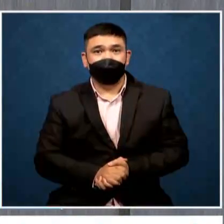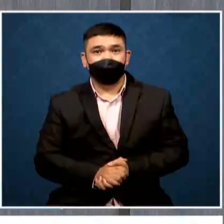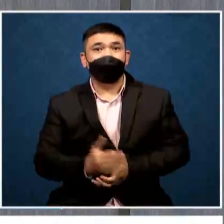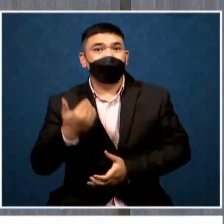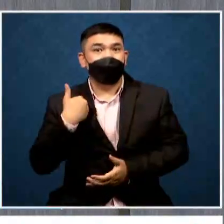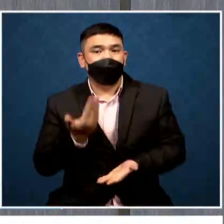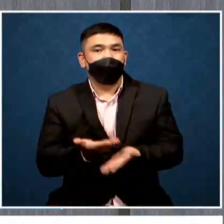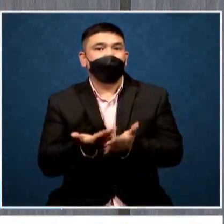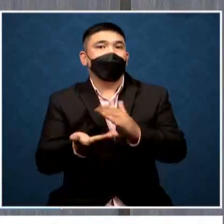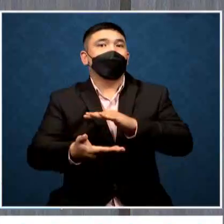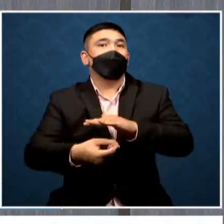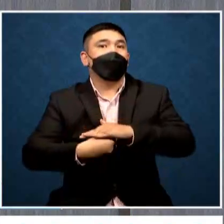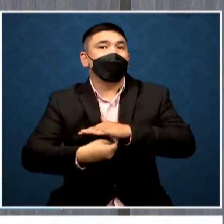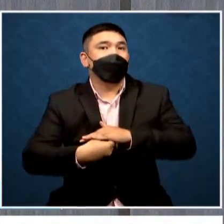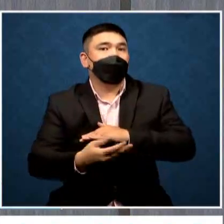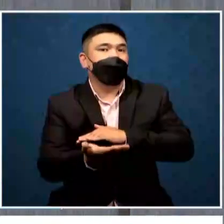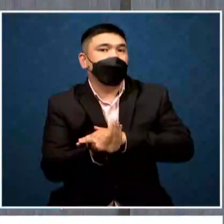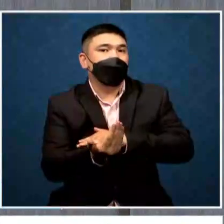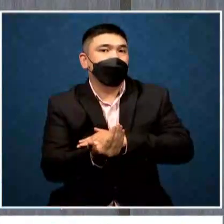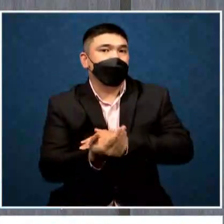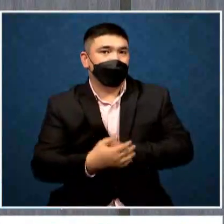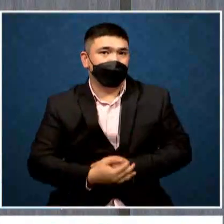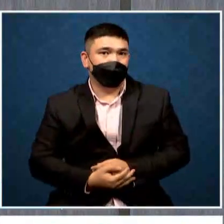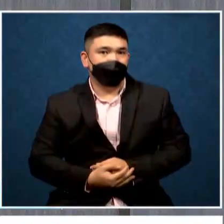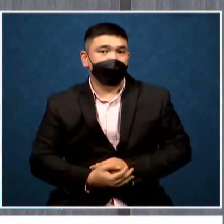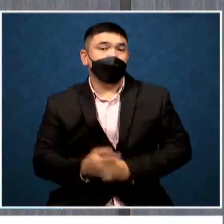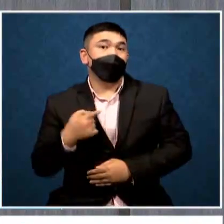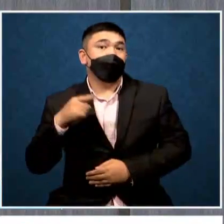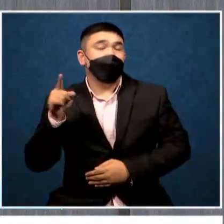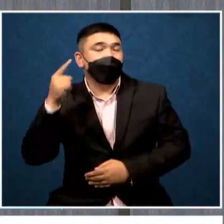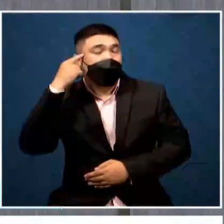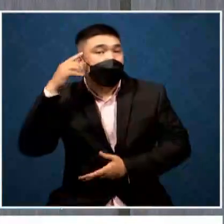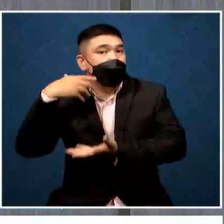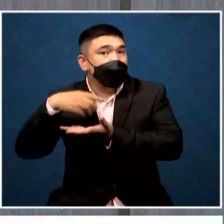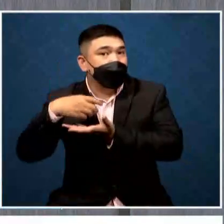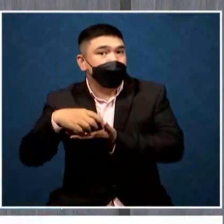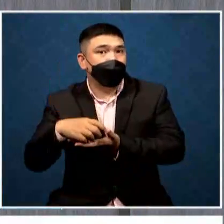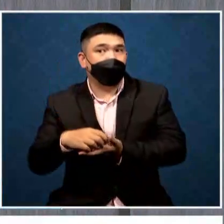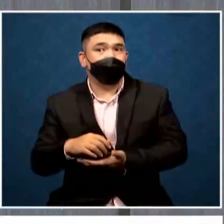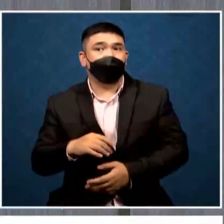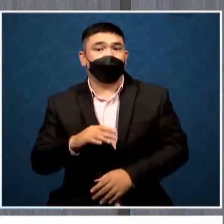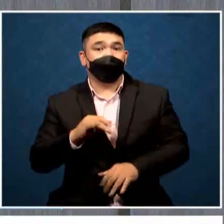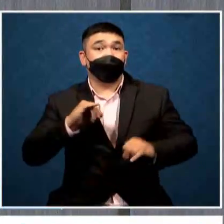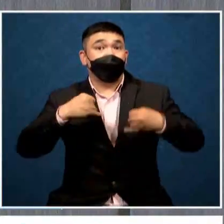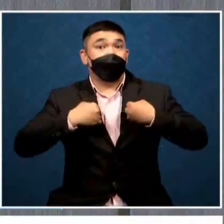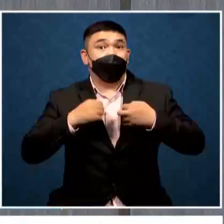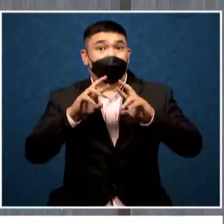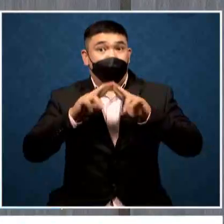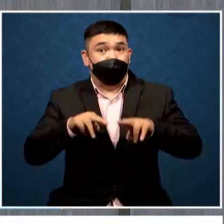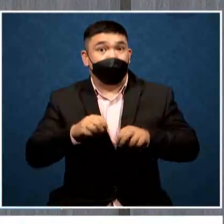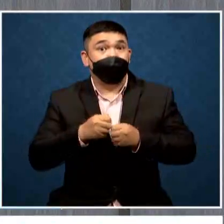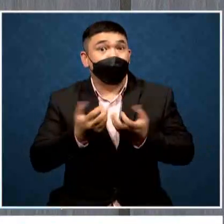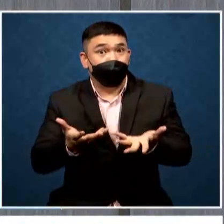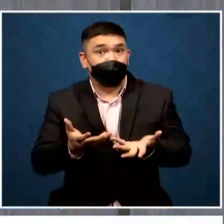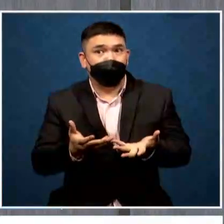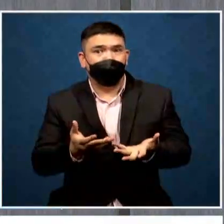เรียกเงินเรียกทองกันเป็นจำนวนมากไปไปมามาผู้ประกอบการนั้นก็เล่นเอาล่อเอาเ